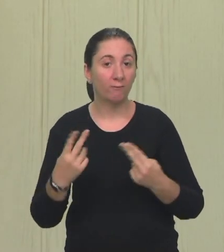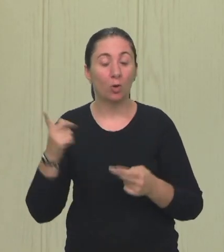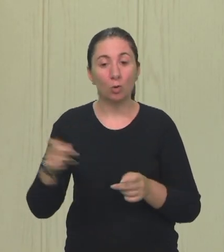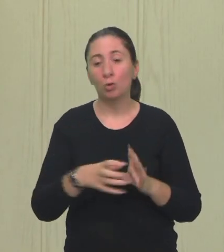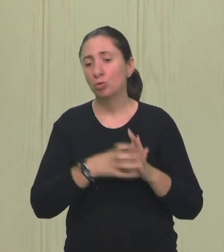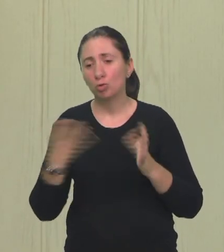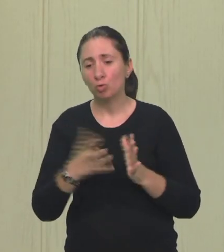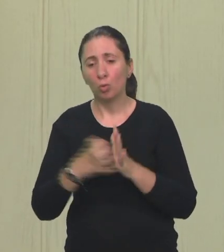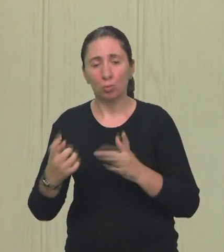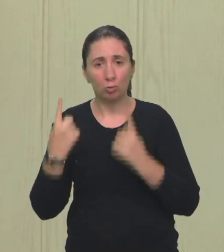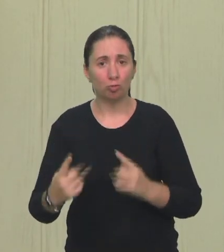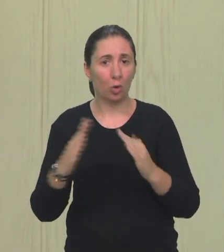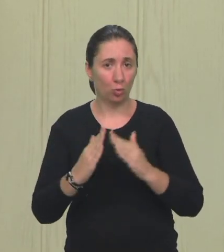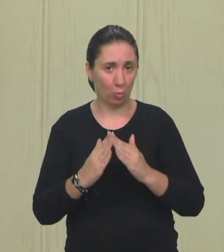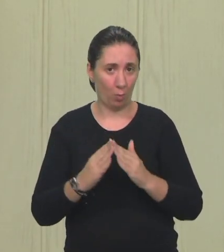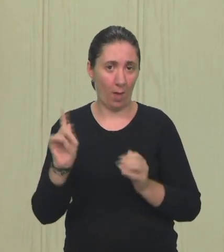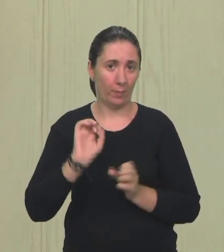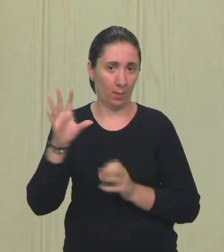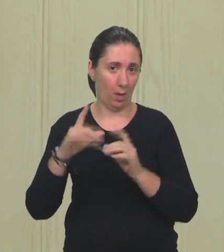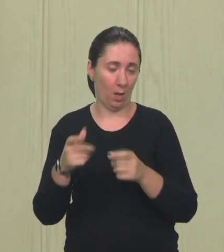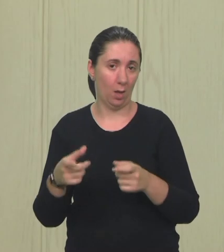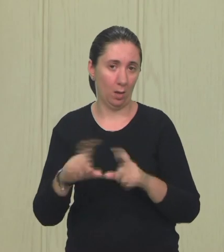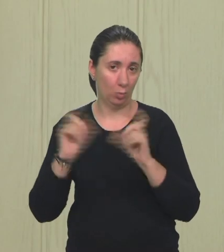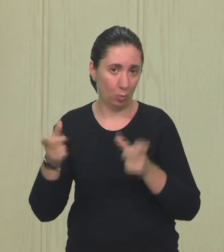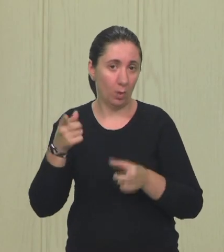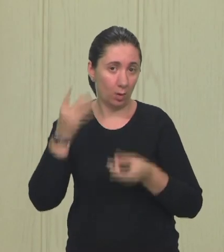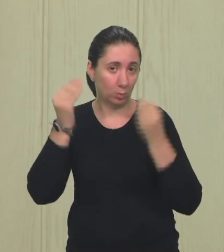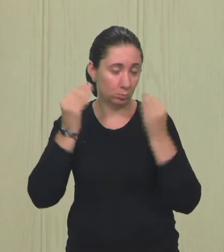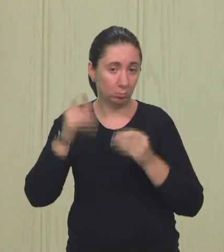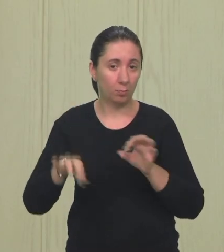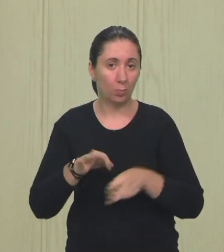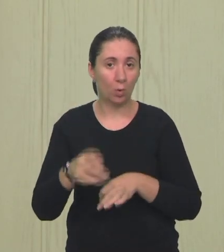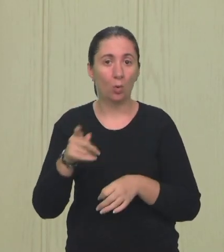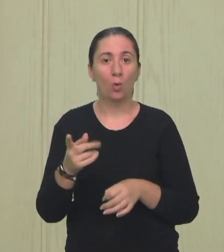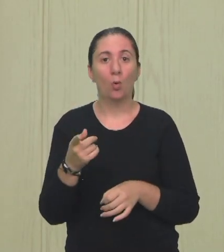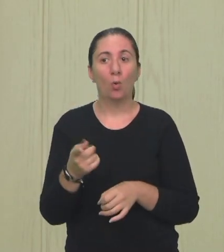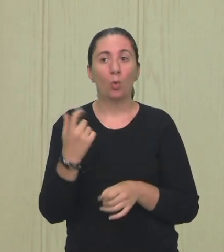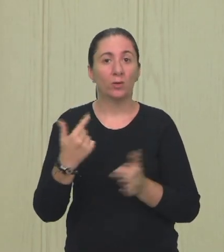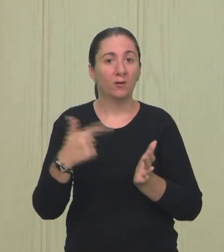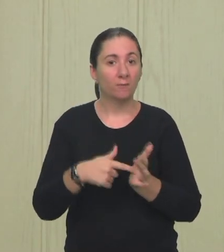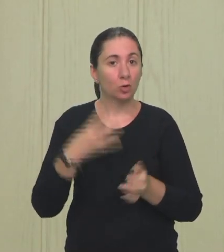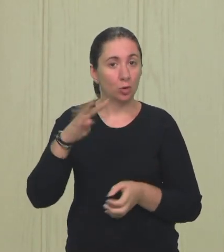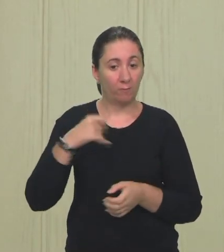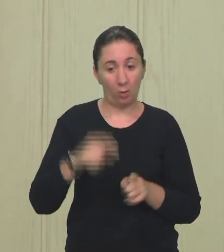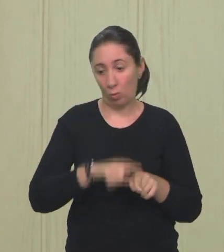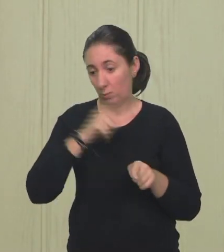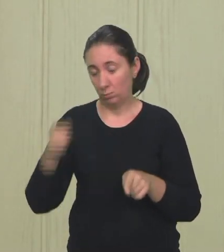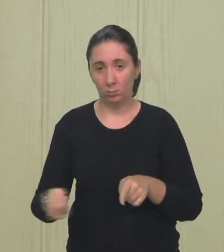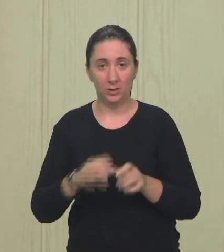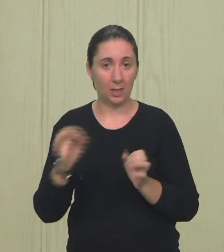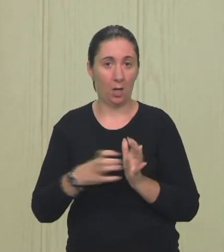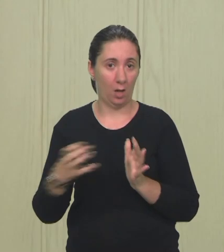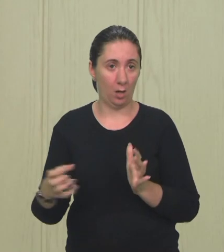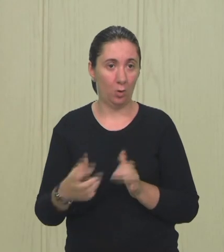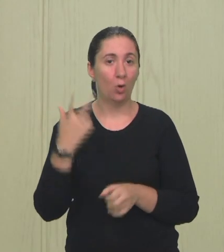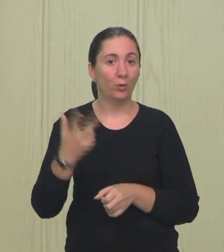duže ostaju u svojim domovima. Tako smo i osmislili projekt, on se provodi evo neprekinuto od 2014. godine,